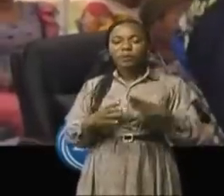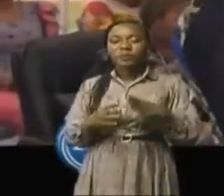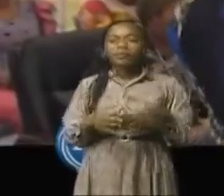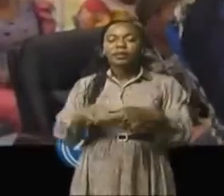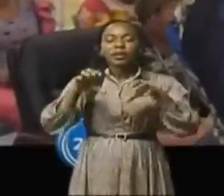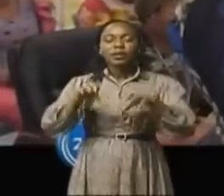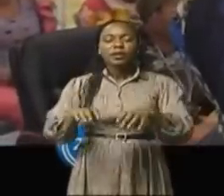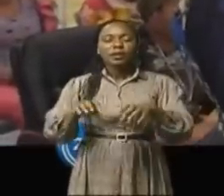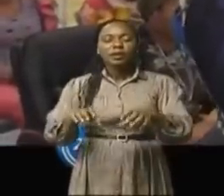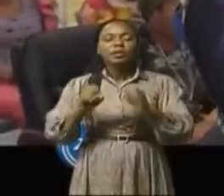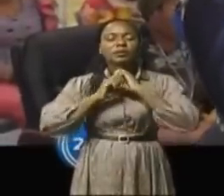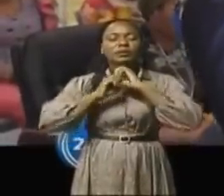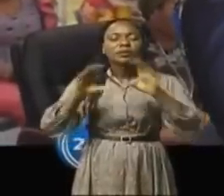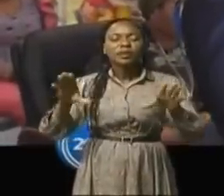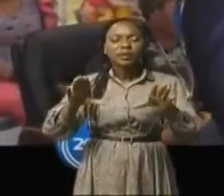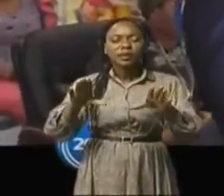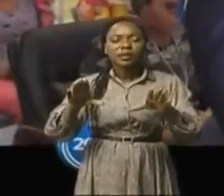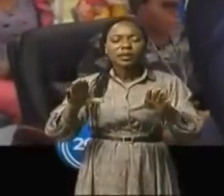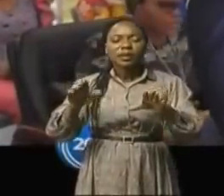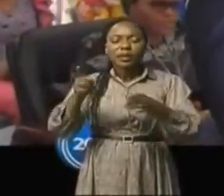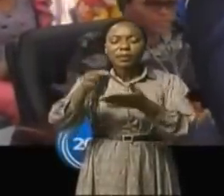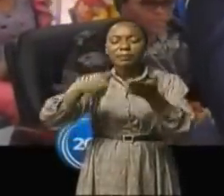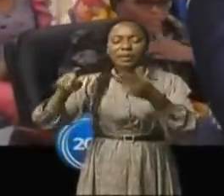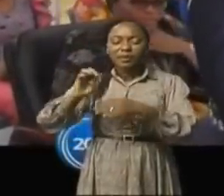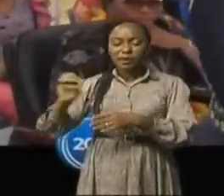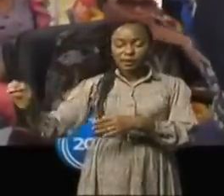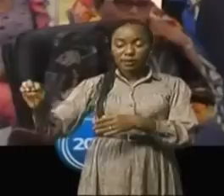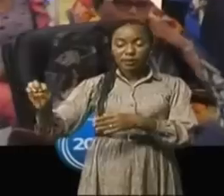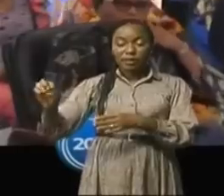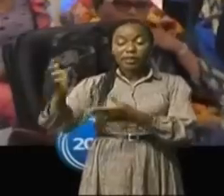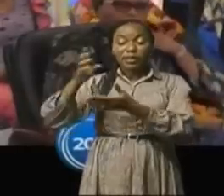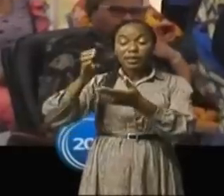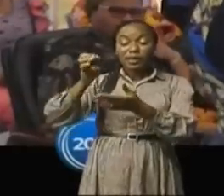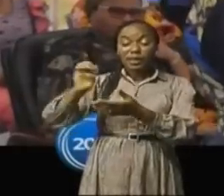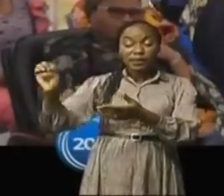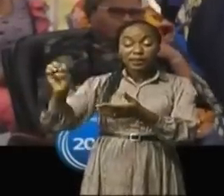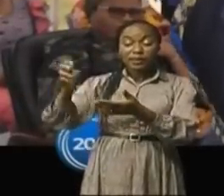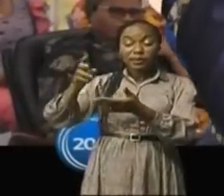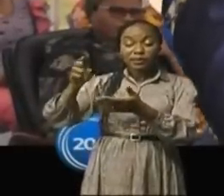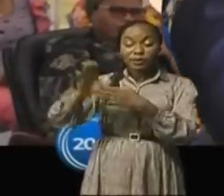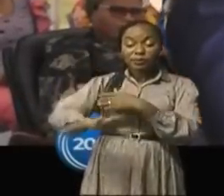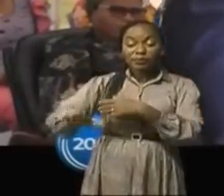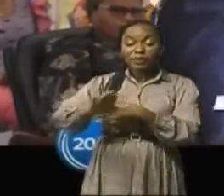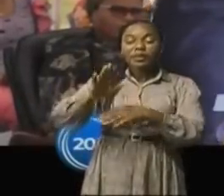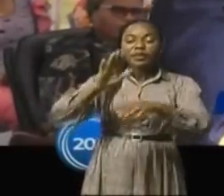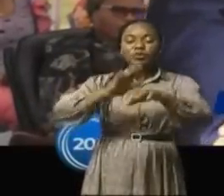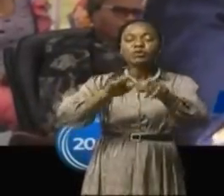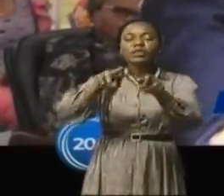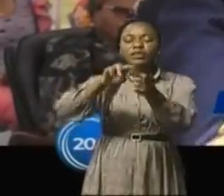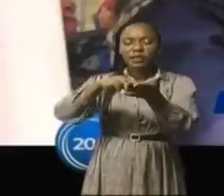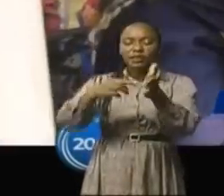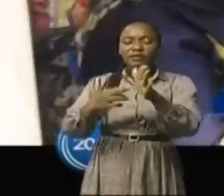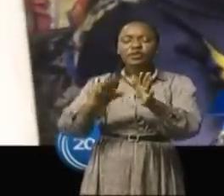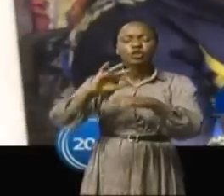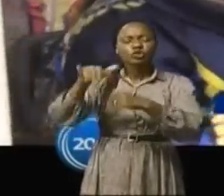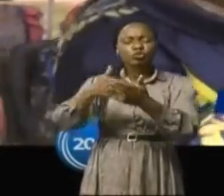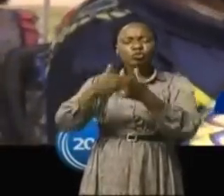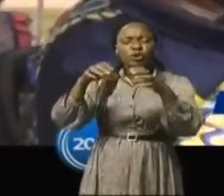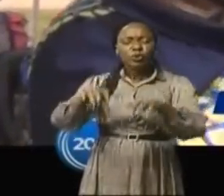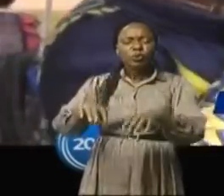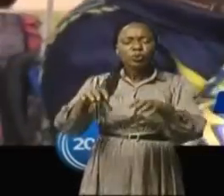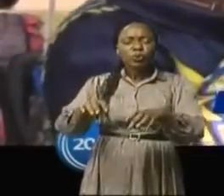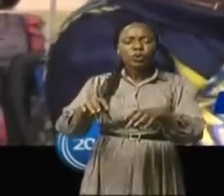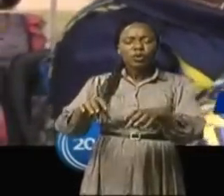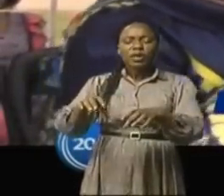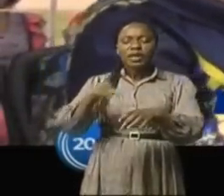RDC sans sa partie est. L'est du pays est touché, tout le Congo est touché.